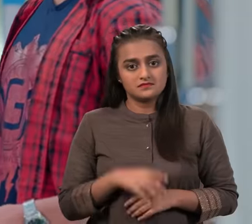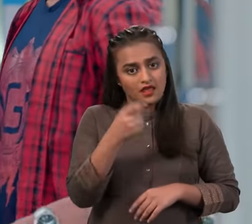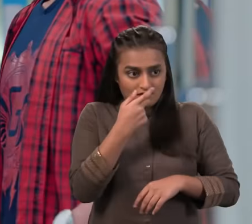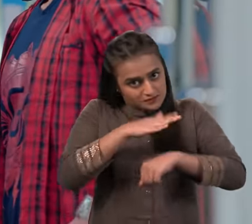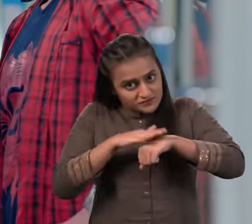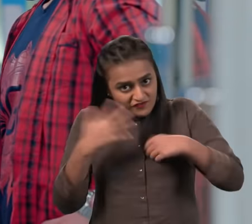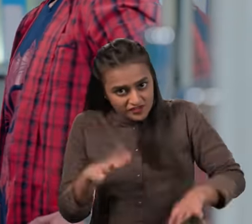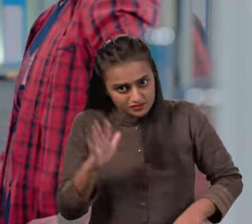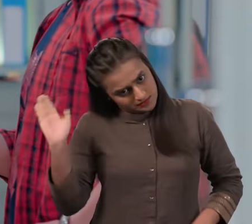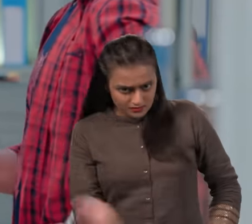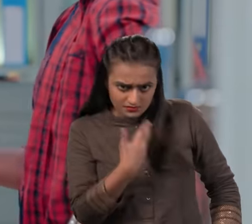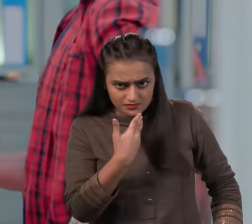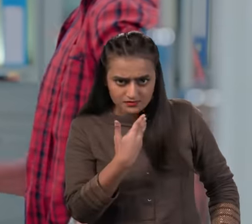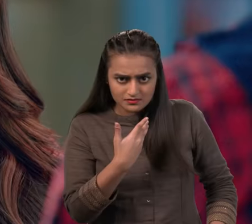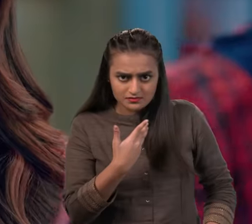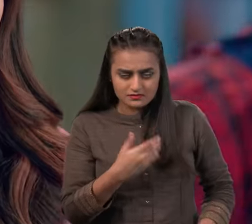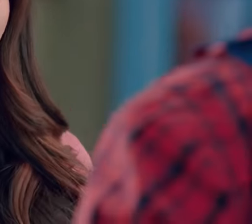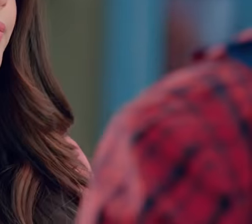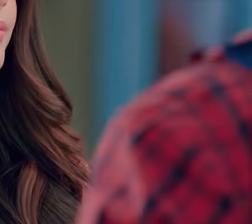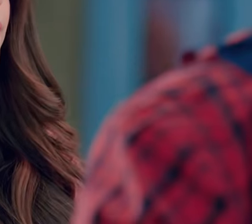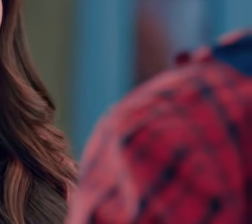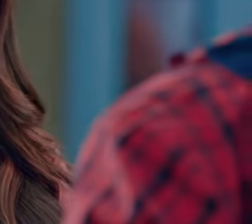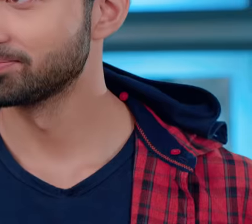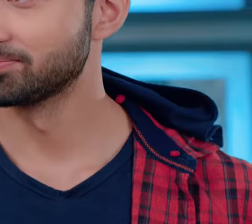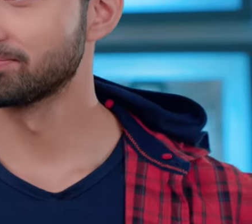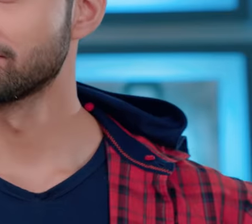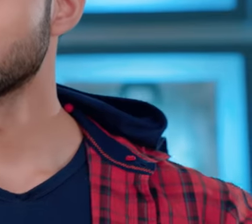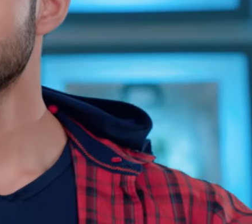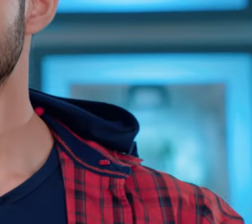लगा ली, अब चले हैं?